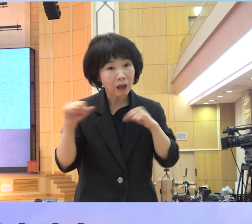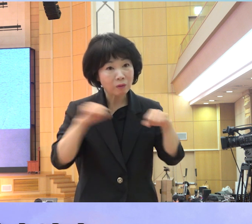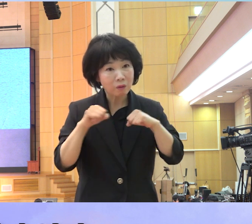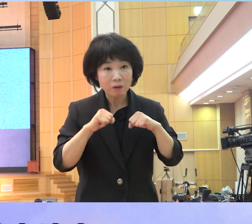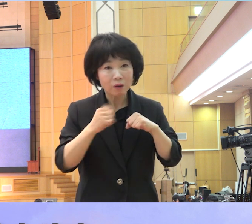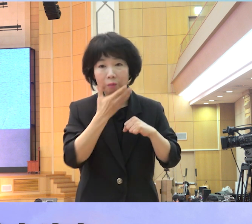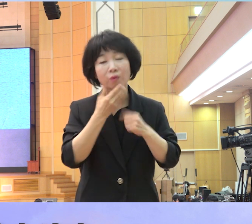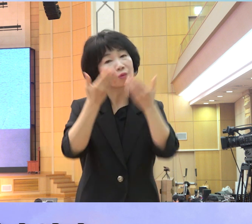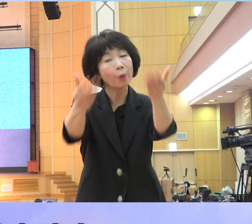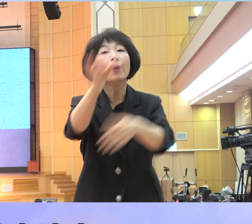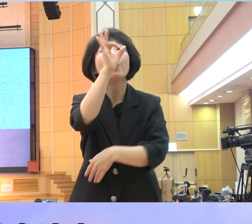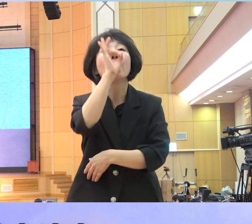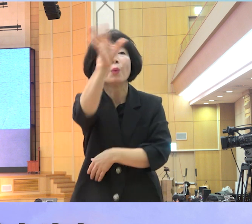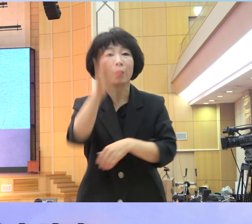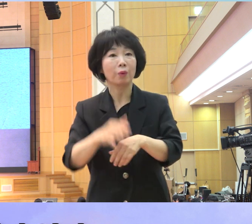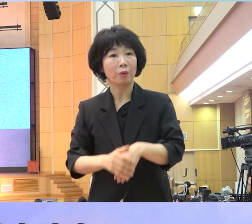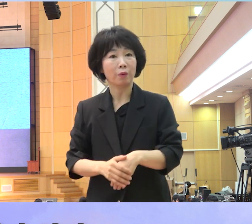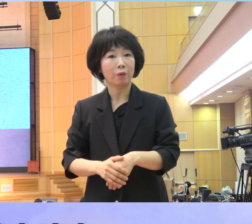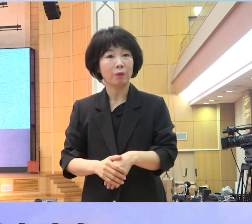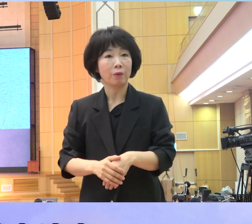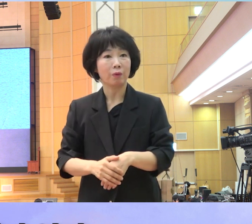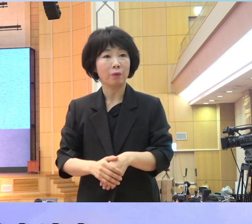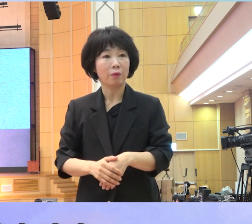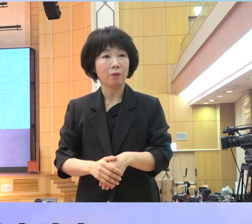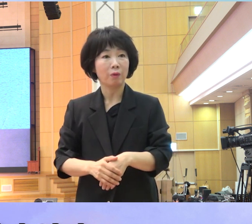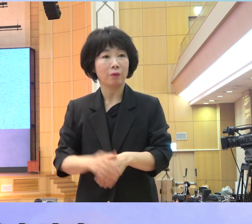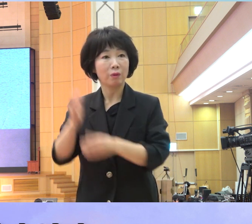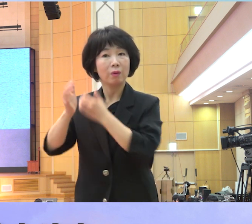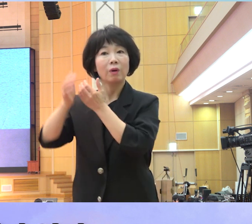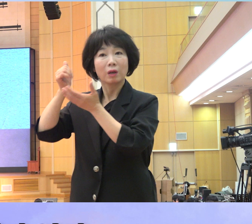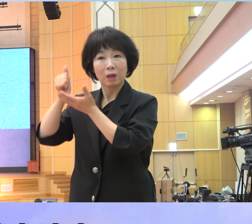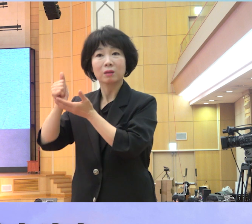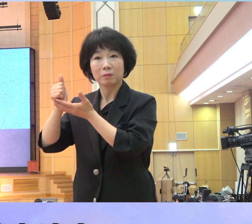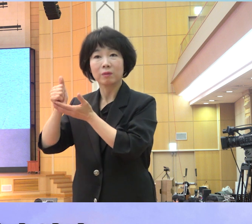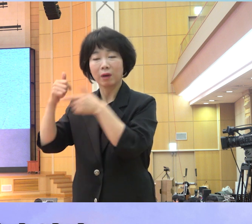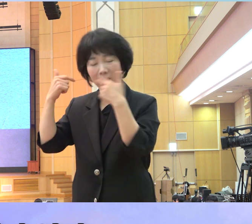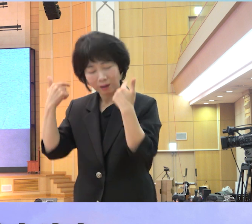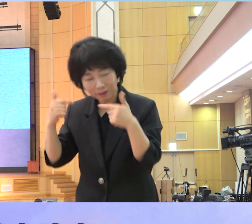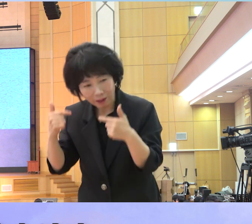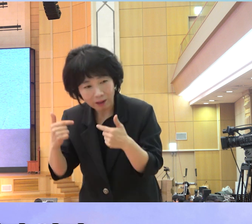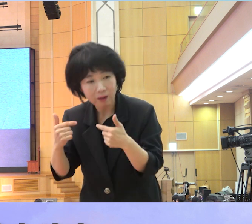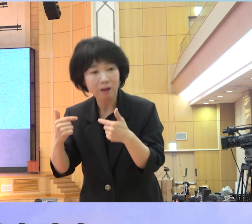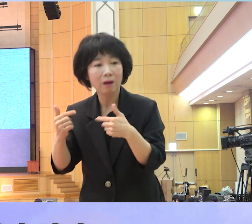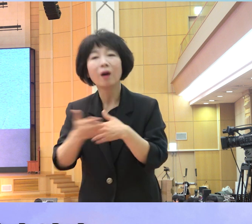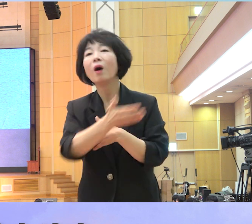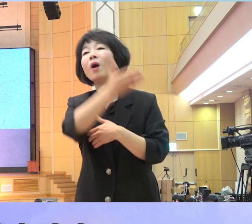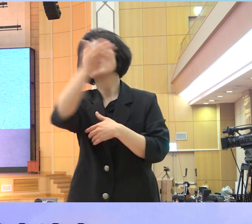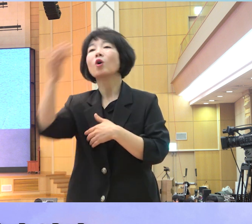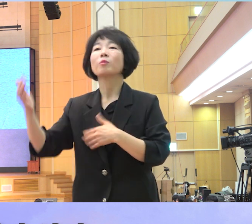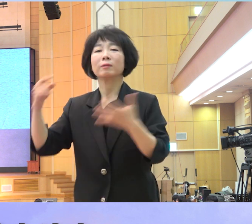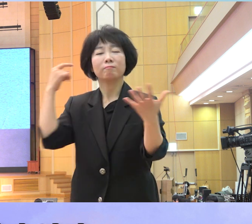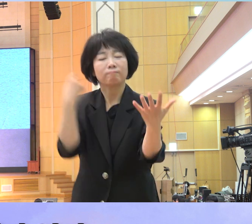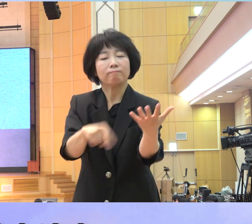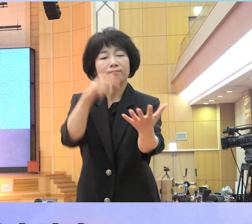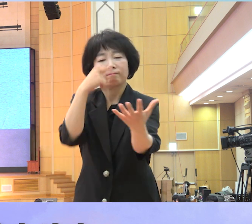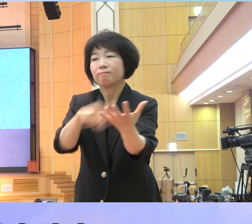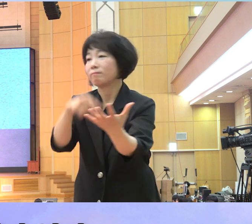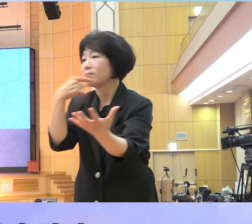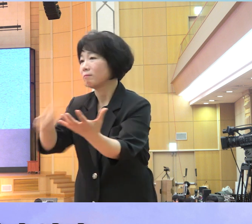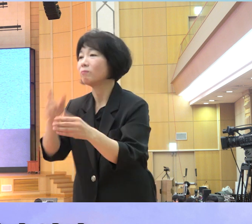분이에요. 그래서 제가 때로는 우리 기다려줌도 필요하다고 그랬잖아요. 하나님도, 우리가 하나님을 기다리는 것도